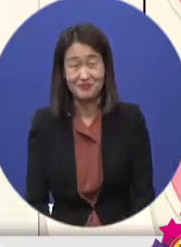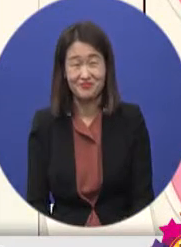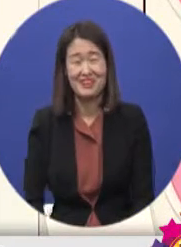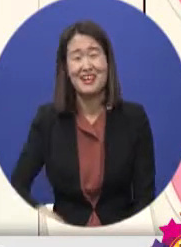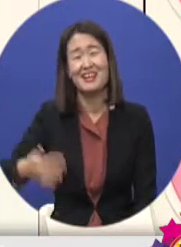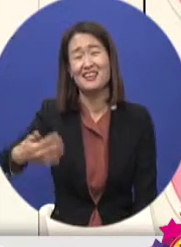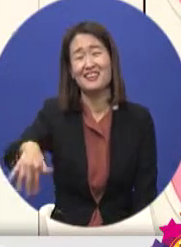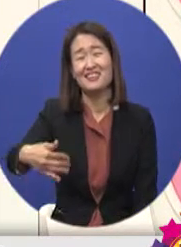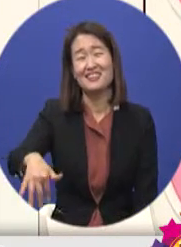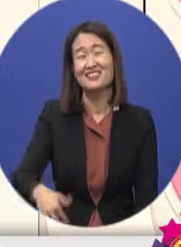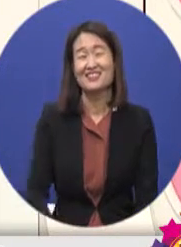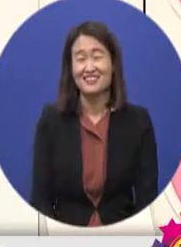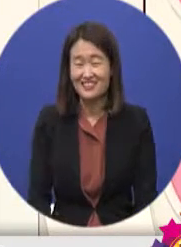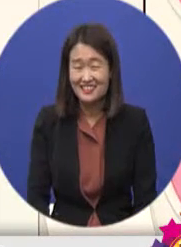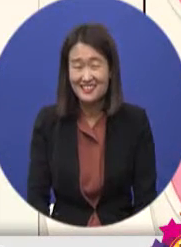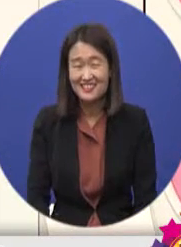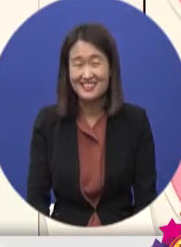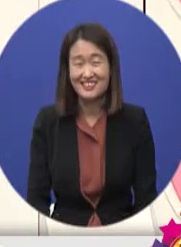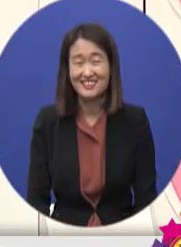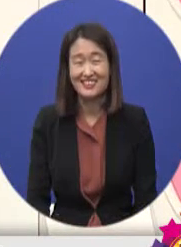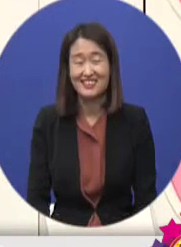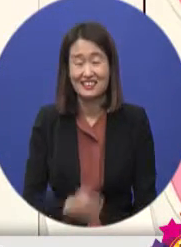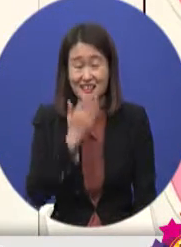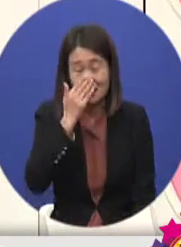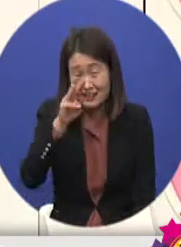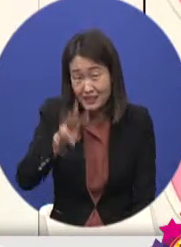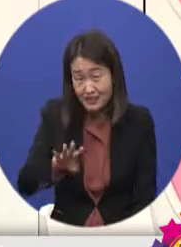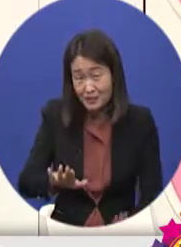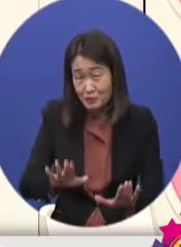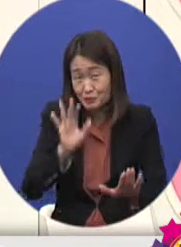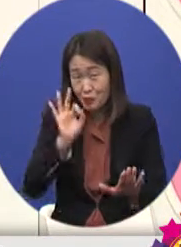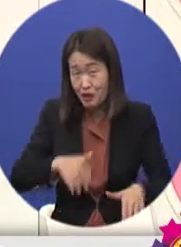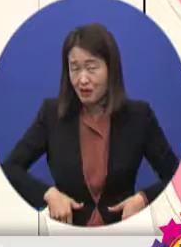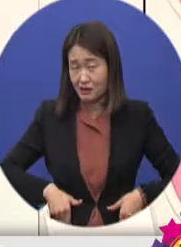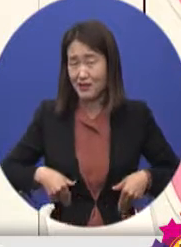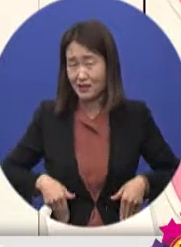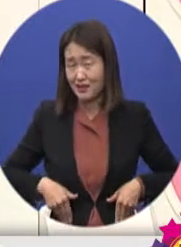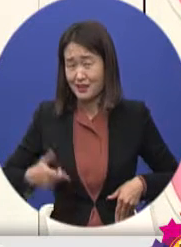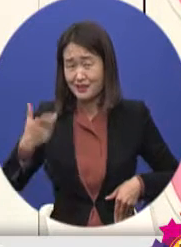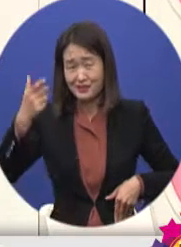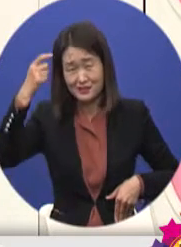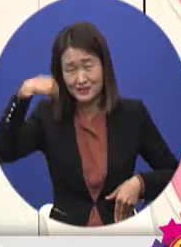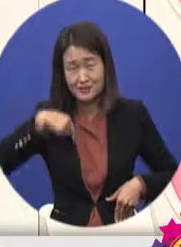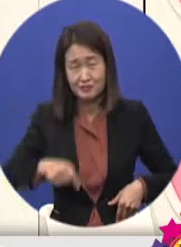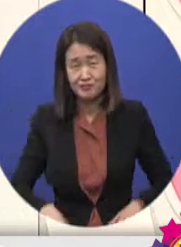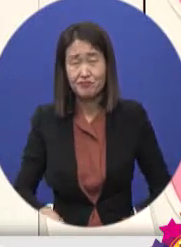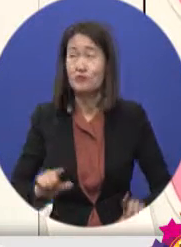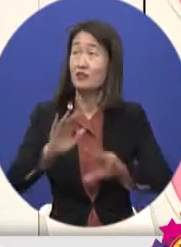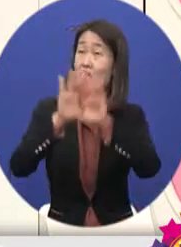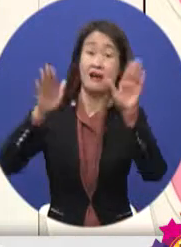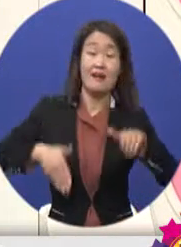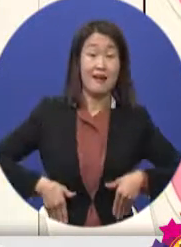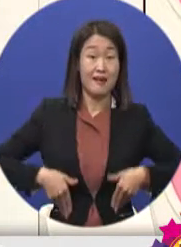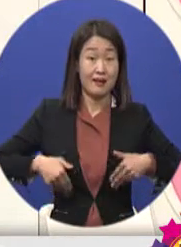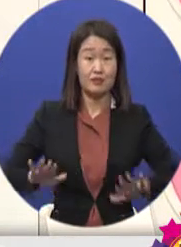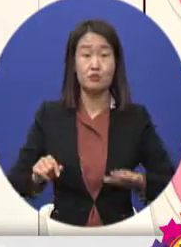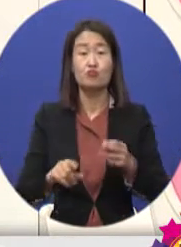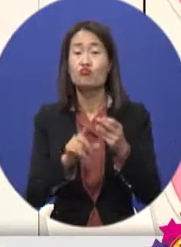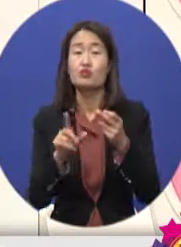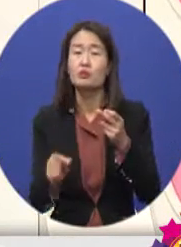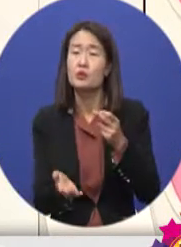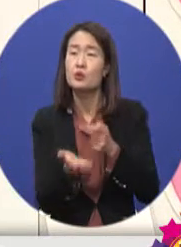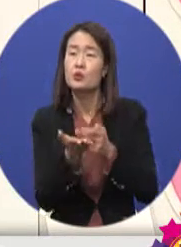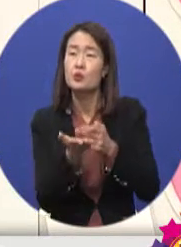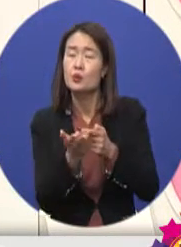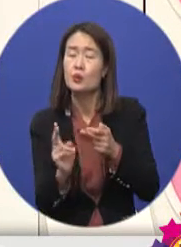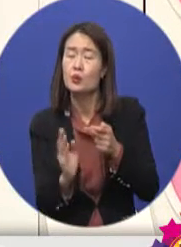안 했습니다. 아, 거기 순천도. 네. 좀 따뜻한 편인가 봐요. 예, 날씨가 좀 따뜻하니까 12월 초에나 해야 될 것